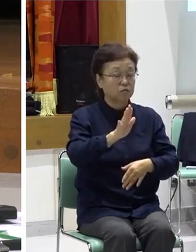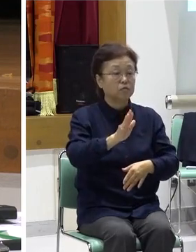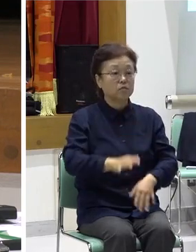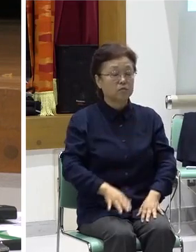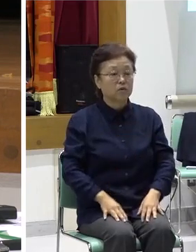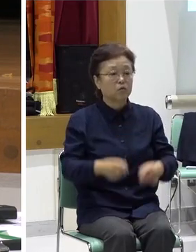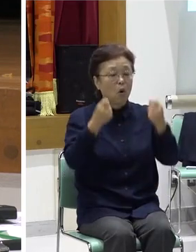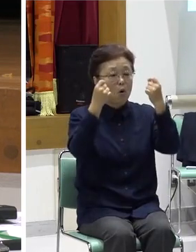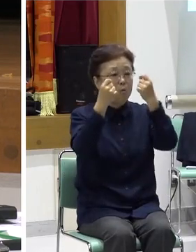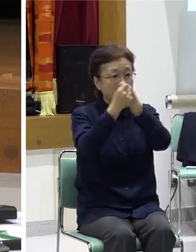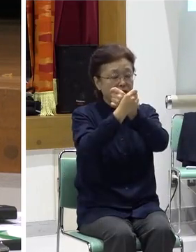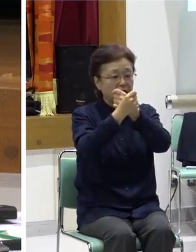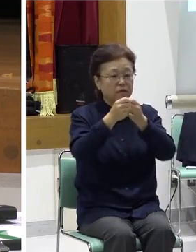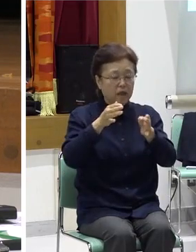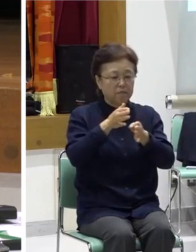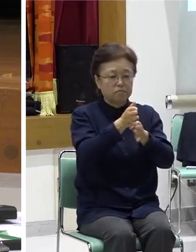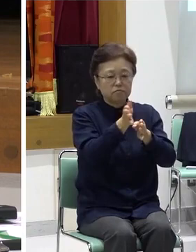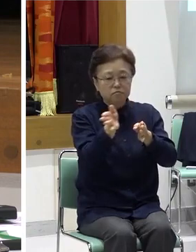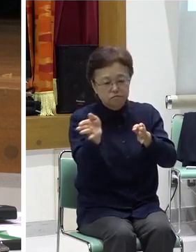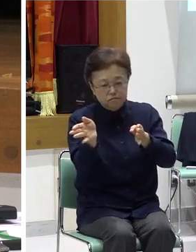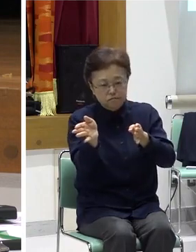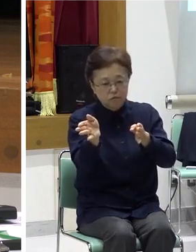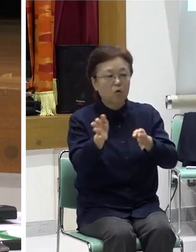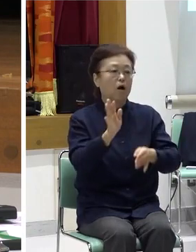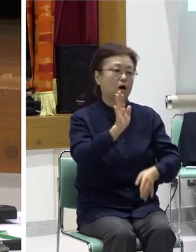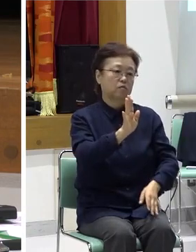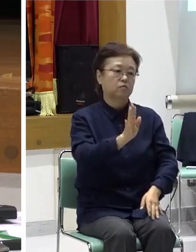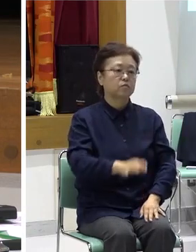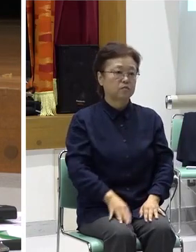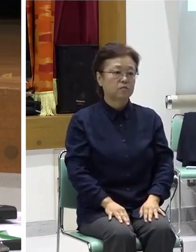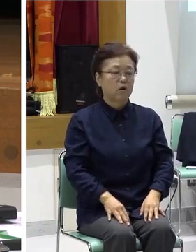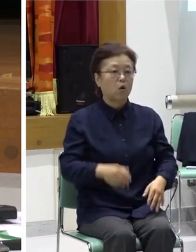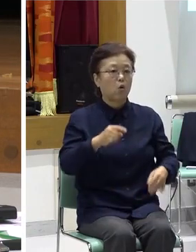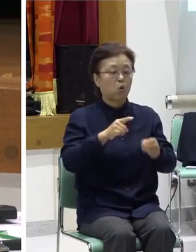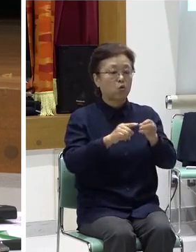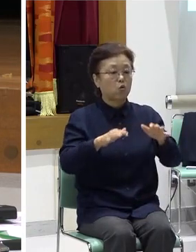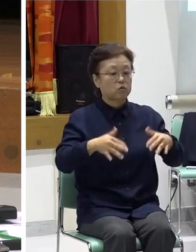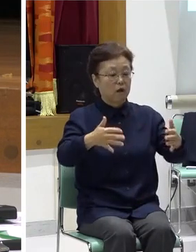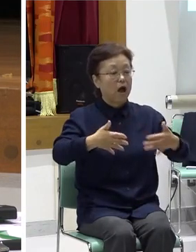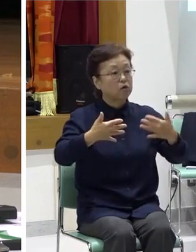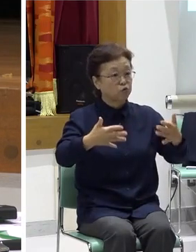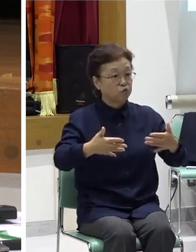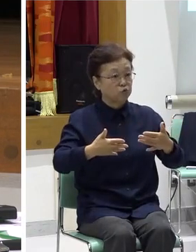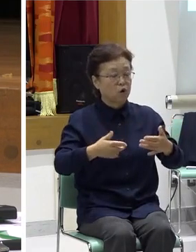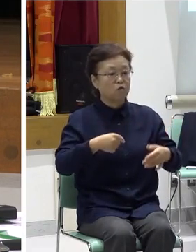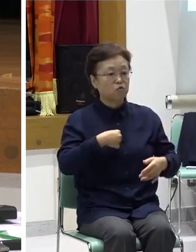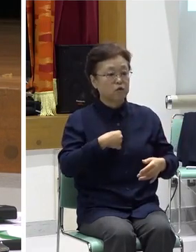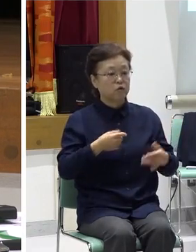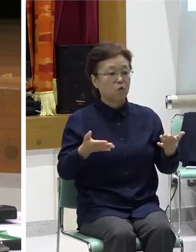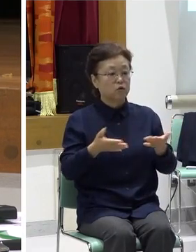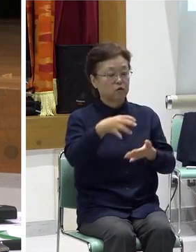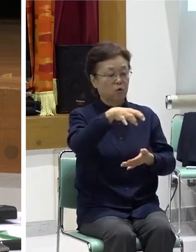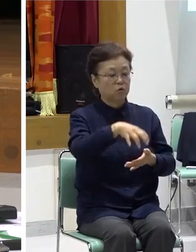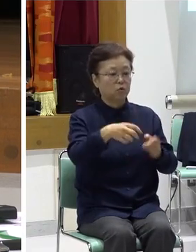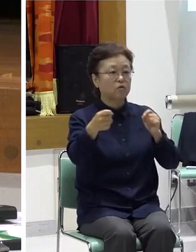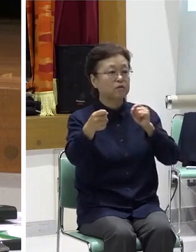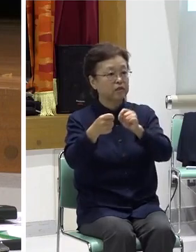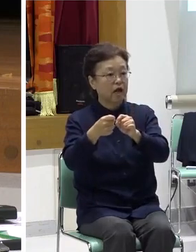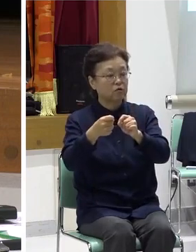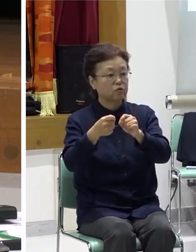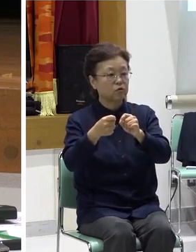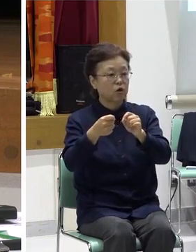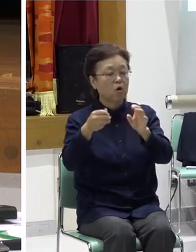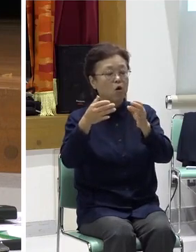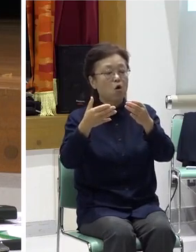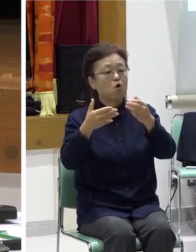ます。春にね、一度、うちの事業所の近くの、まあ、グループホーム、障害の方がちょっ